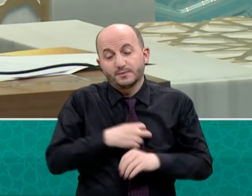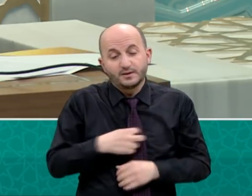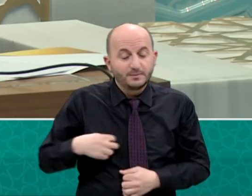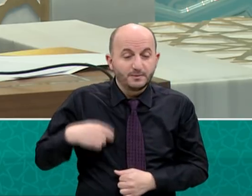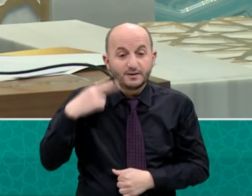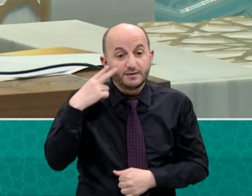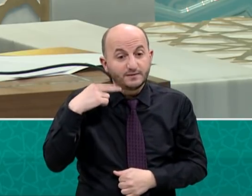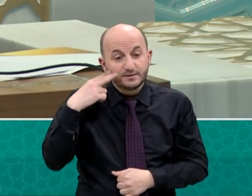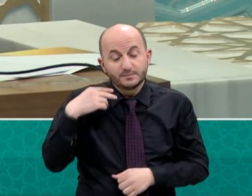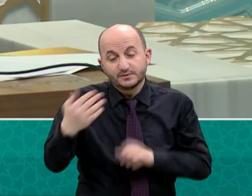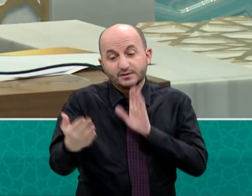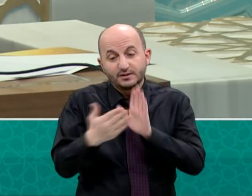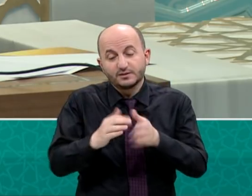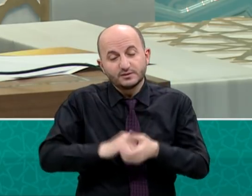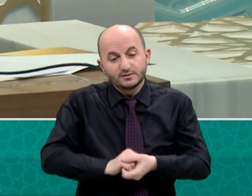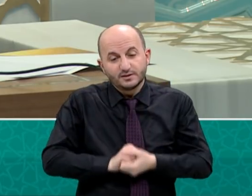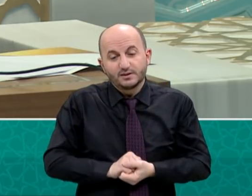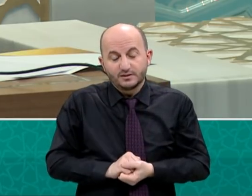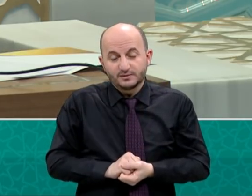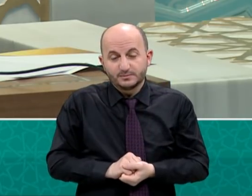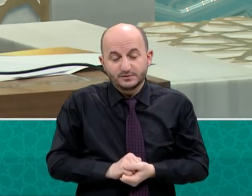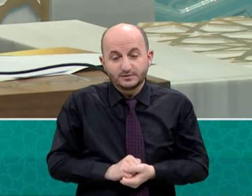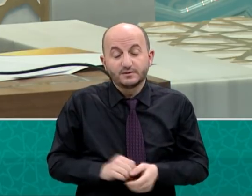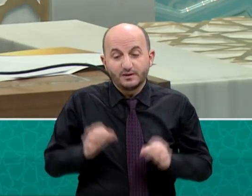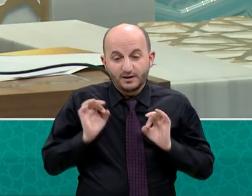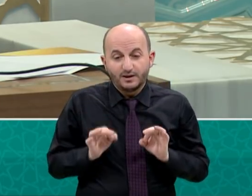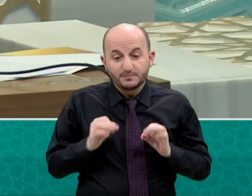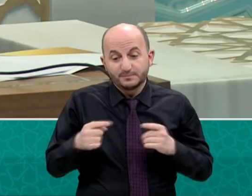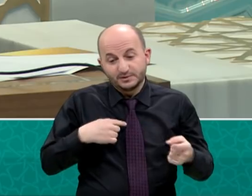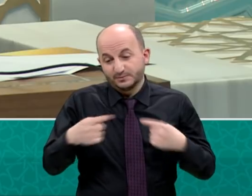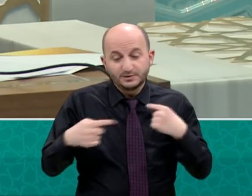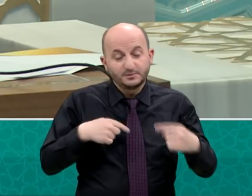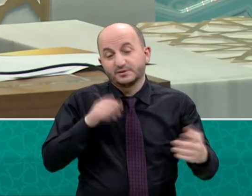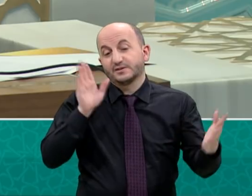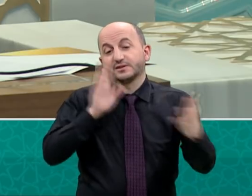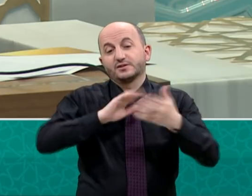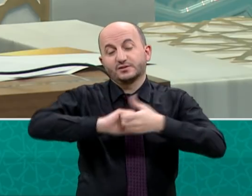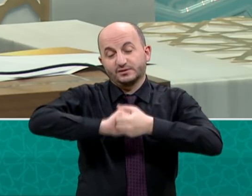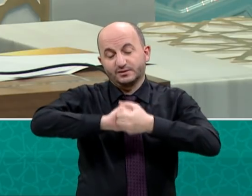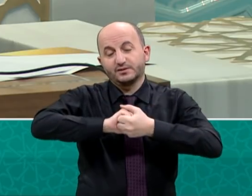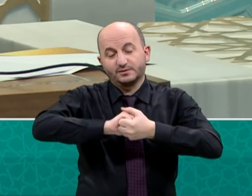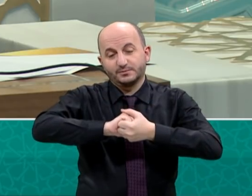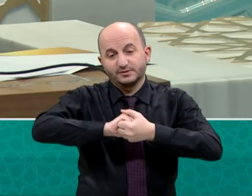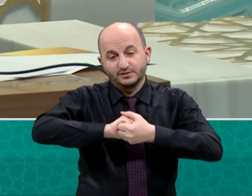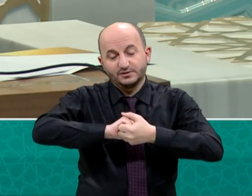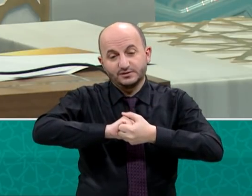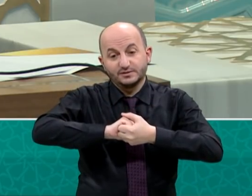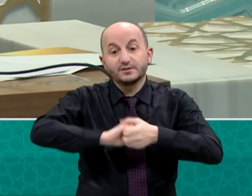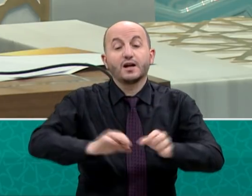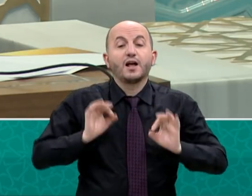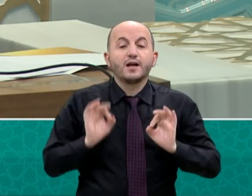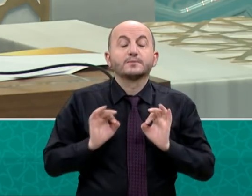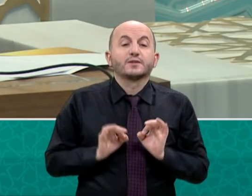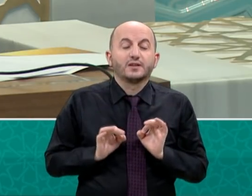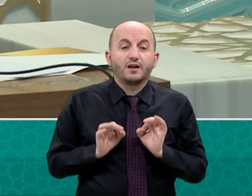Resulullah'a karşı sadakatimiz, hem birbirimize karşı sadakatimiz, hem